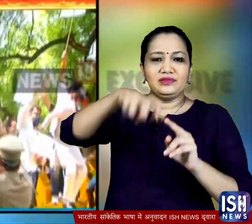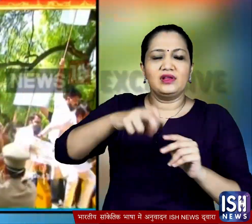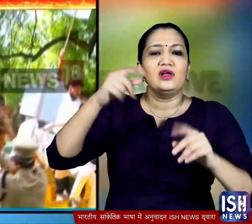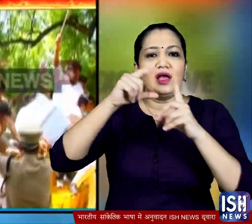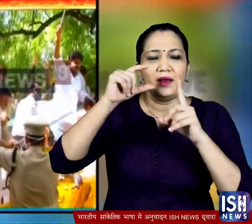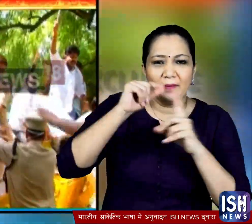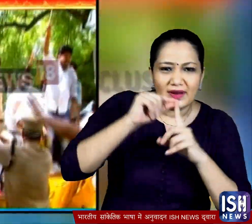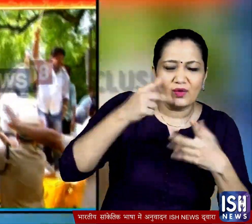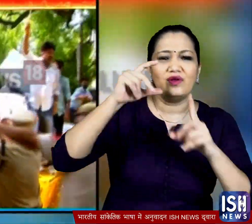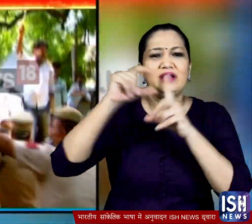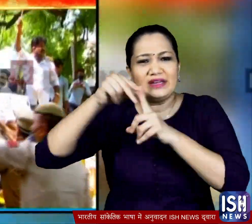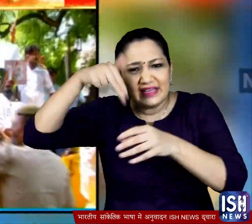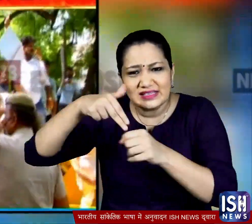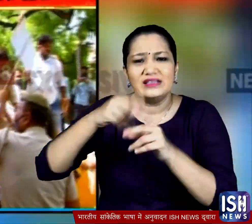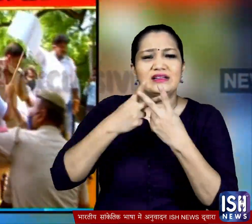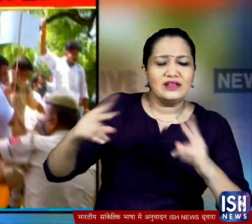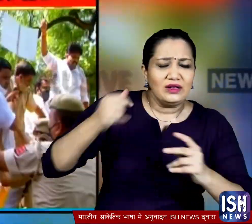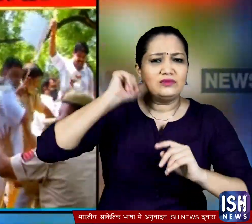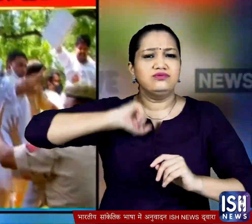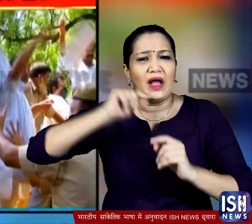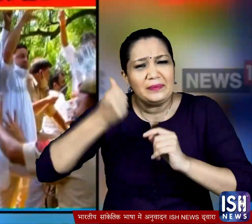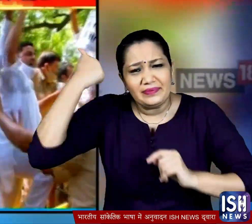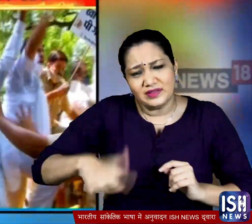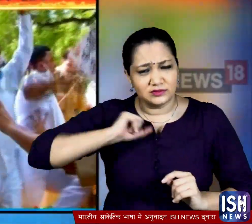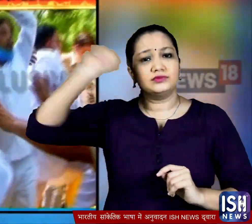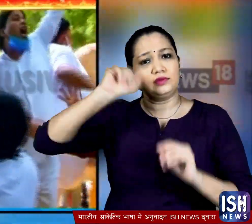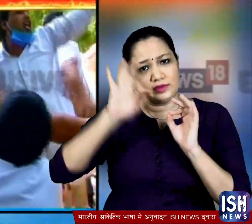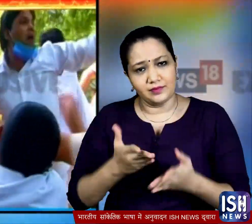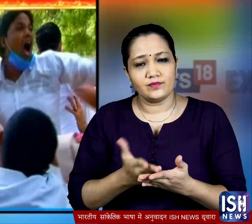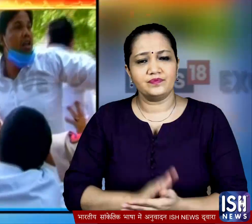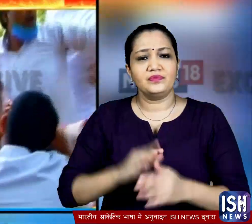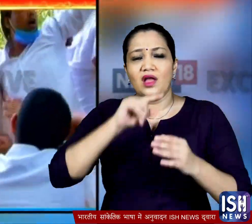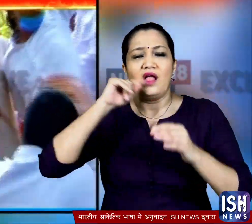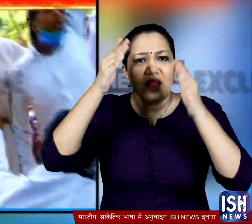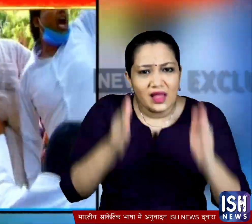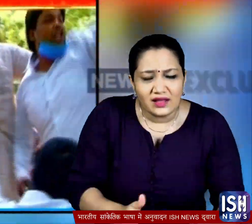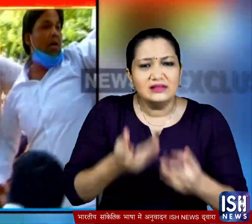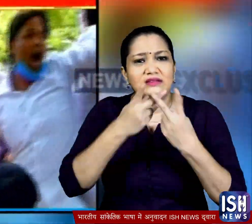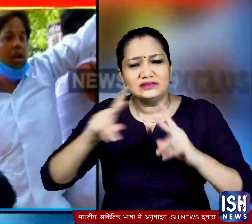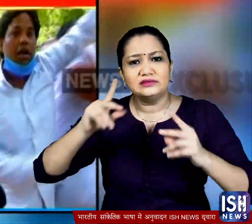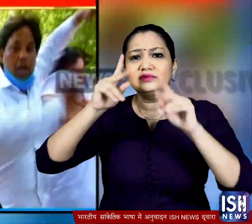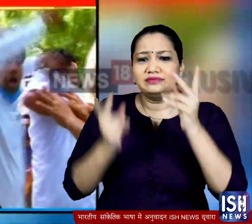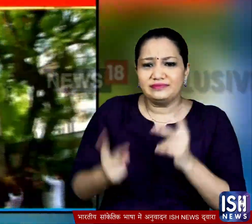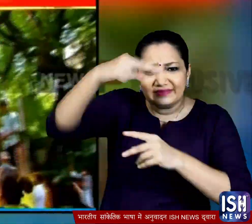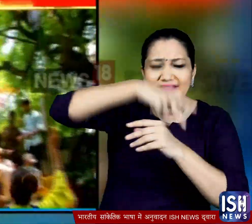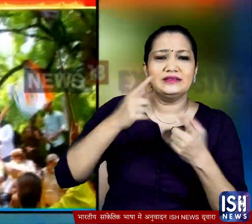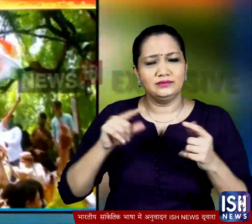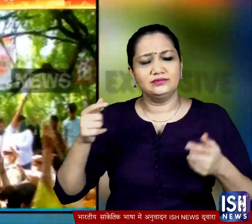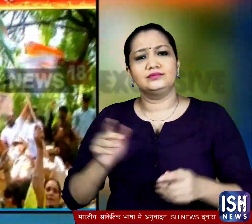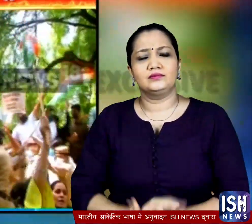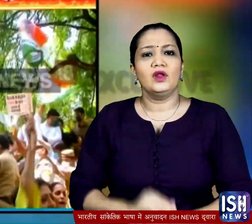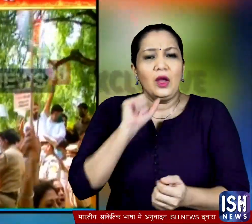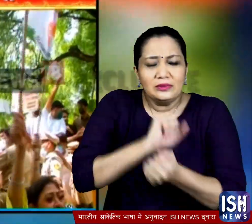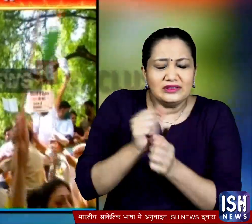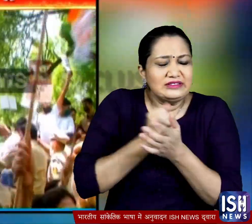वो डीजल पेट्रोल की महंगाई के खिलाफ प्रदर्शन कर रहे हैं। यहाँ देखिए कि ऑक्सीजन सिलेंडर तक लेकर के कुछ लोग पहुंचे हुए हैं। पुलिस वाले